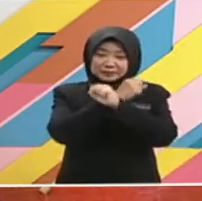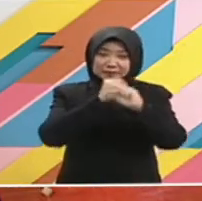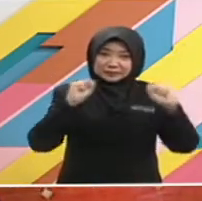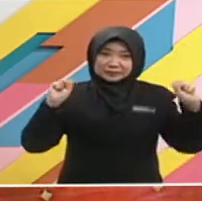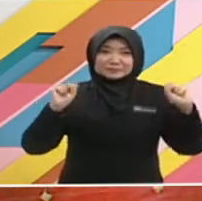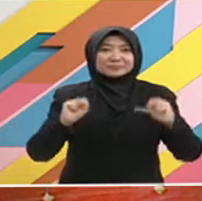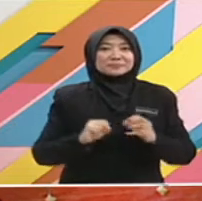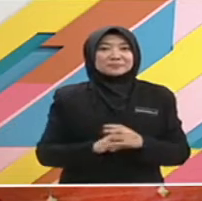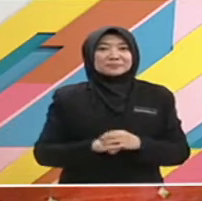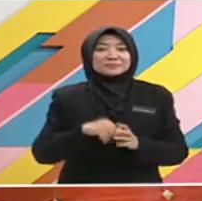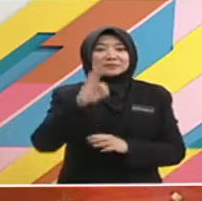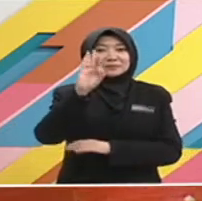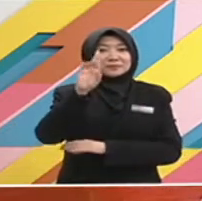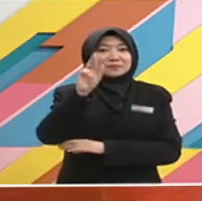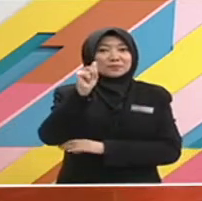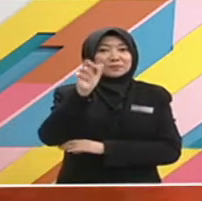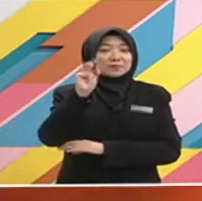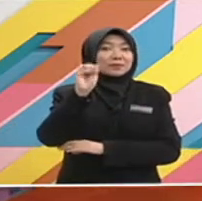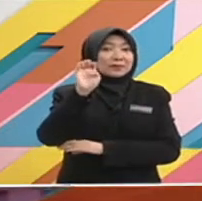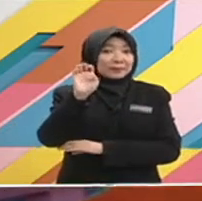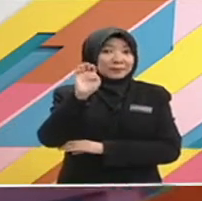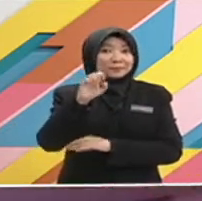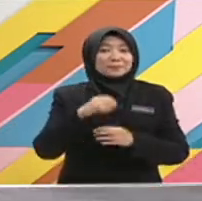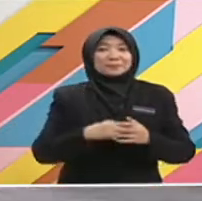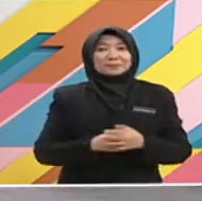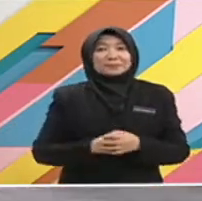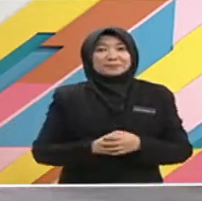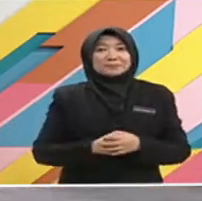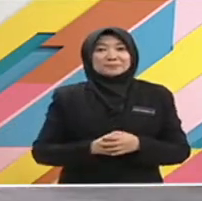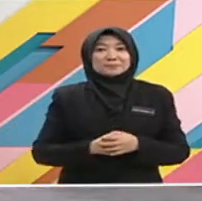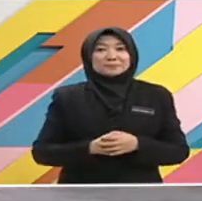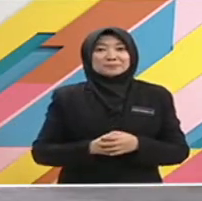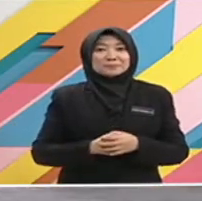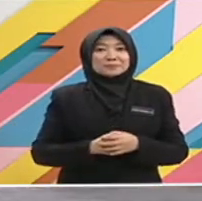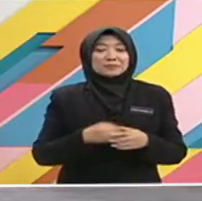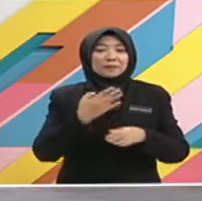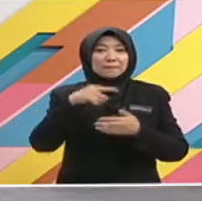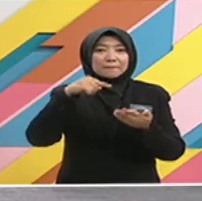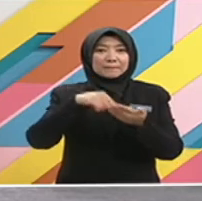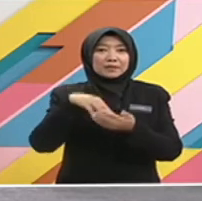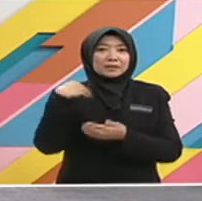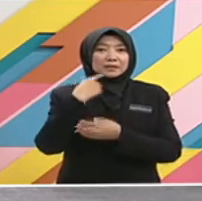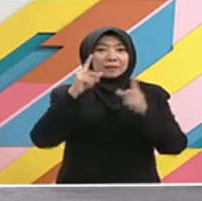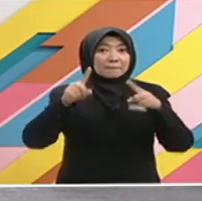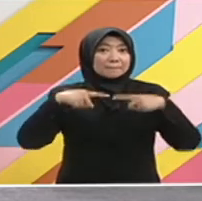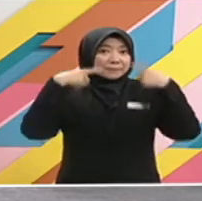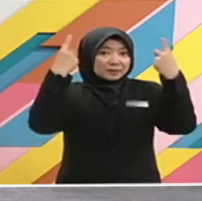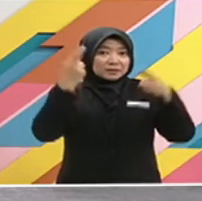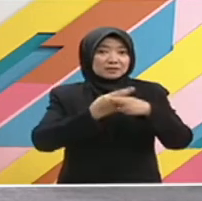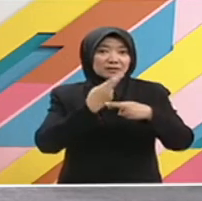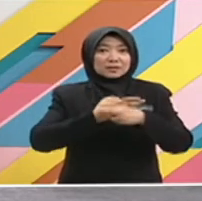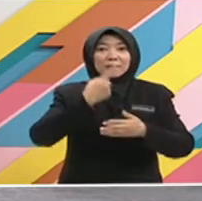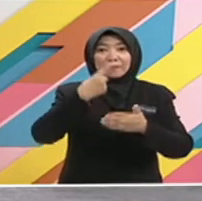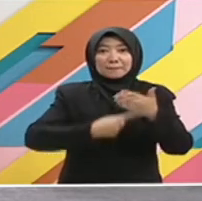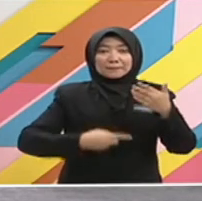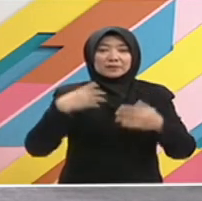sini. Okey, saya bawa ya. Boleh, cikgu. Selepas ini kita akan pergi kepada rumusan terhadap apa yang